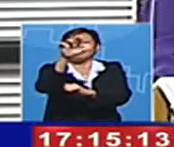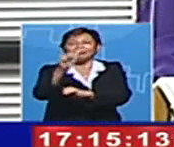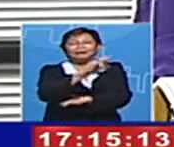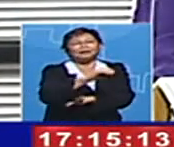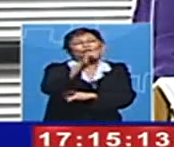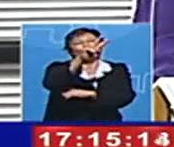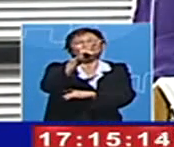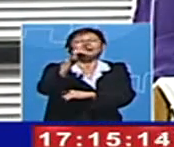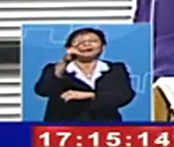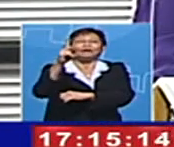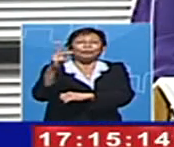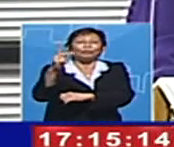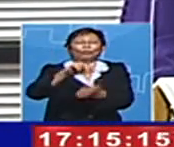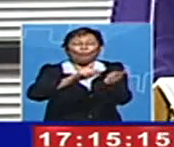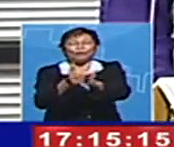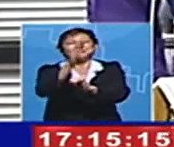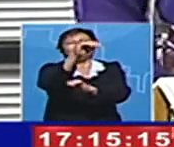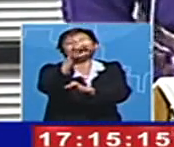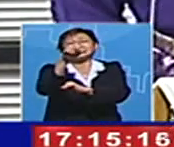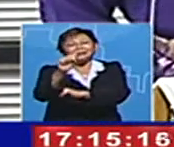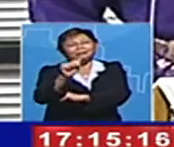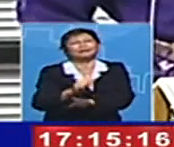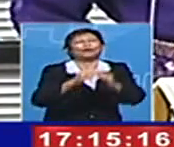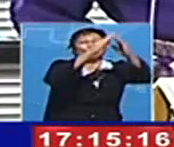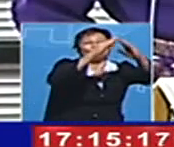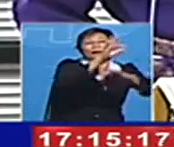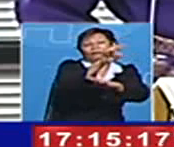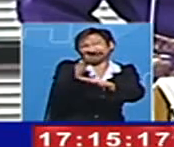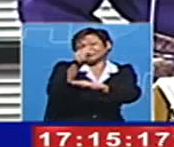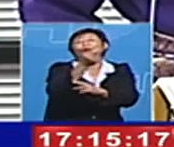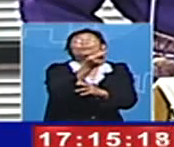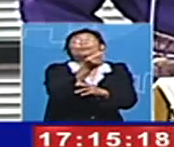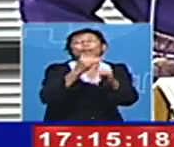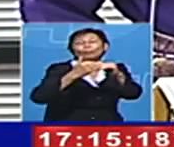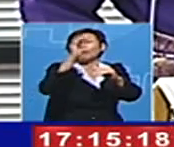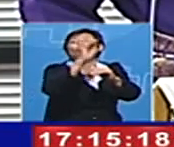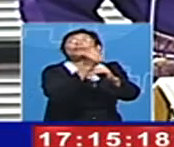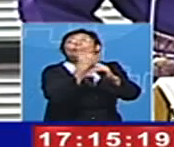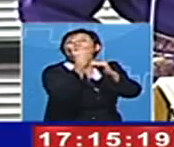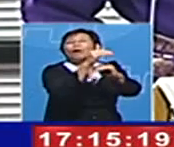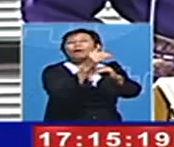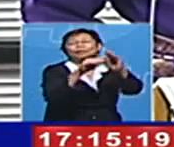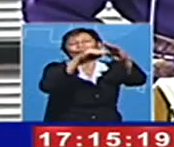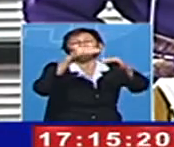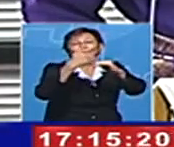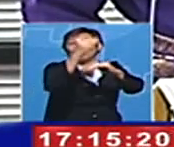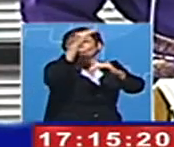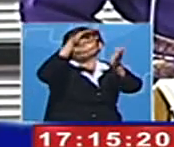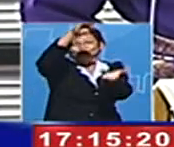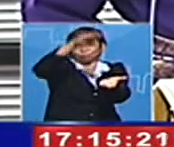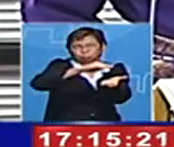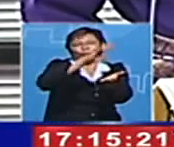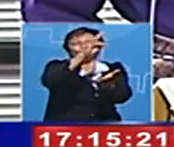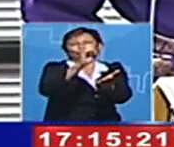2000 unit rumah oleh Risda bagi rumah felda harga maksima kini diturunkan kepada